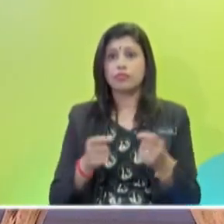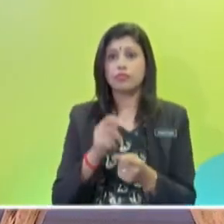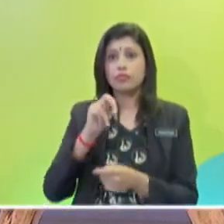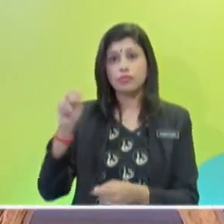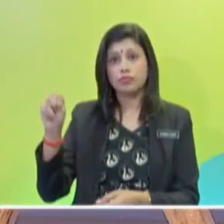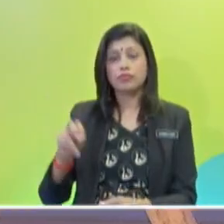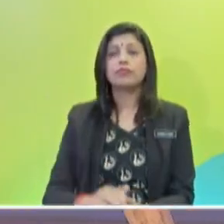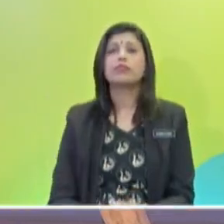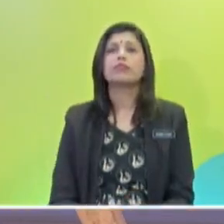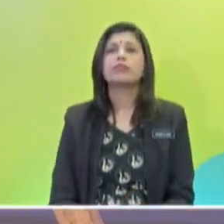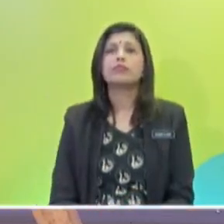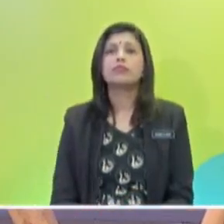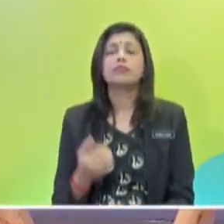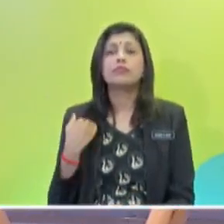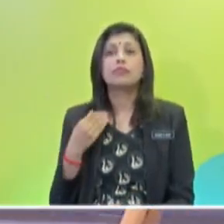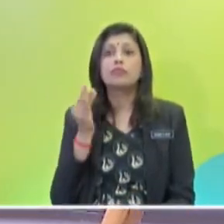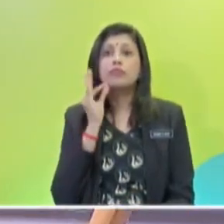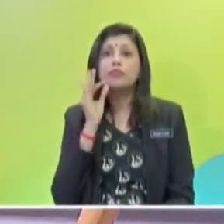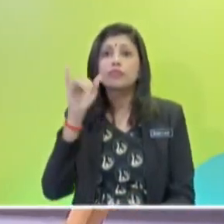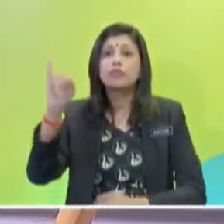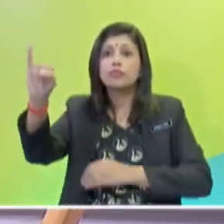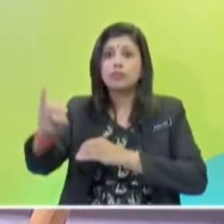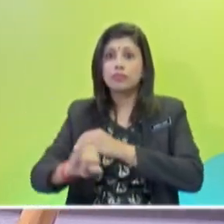Okey, ada buah yang kita import.